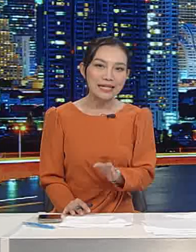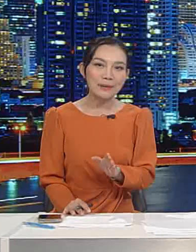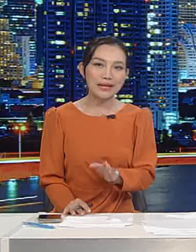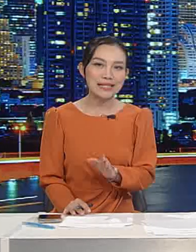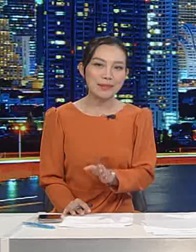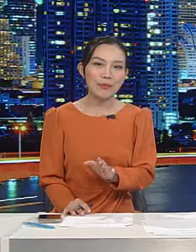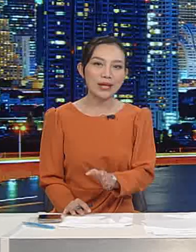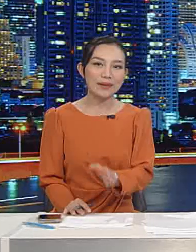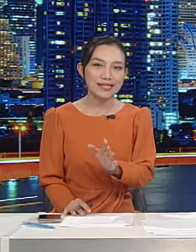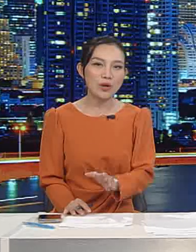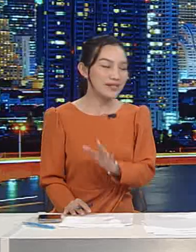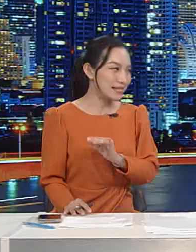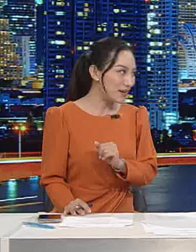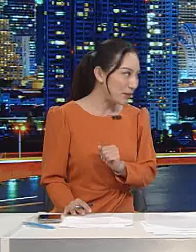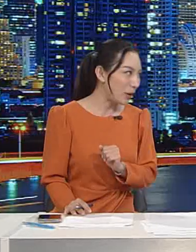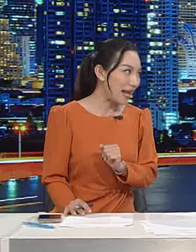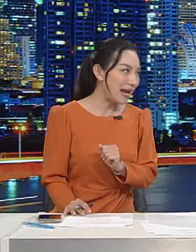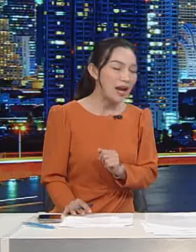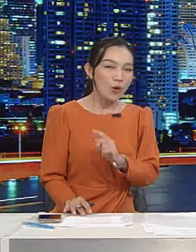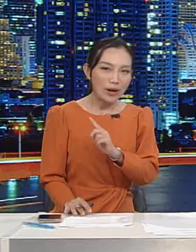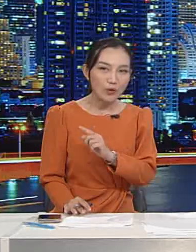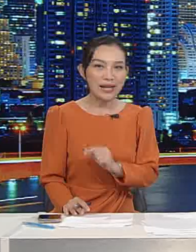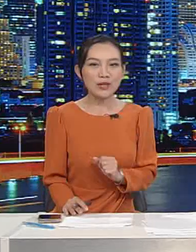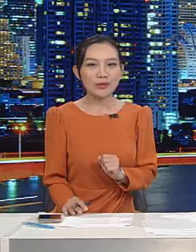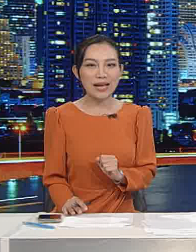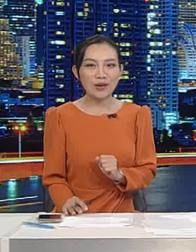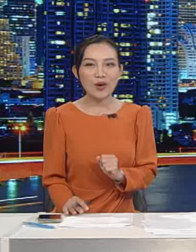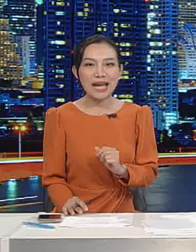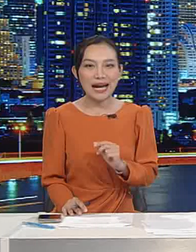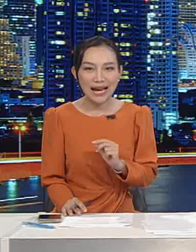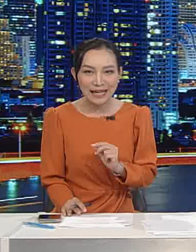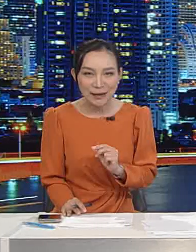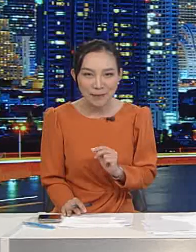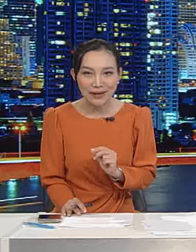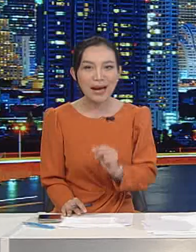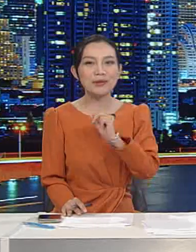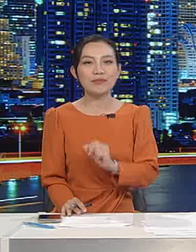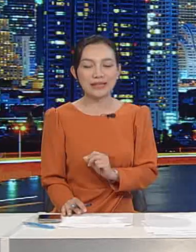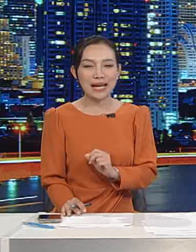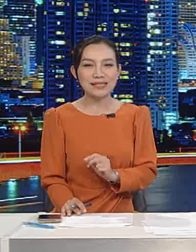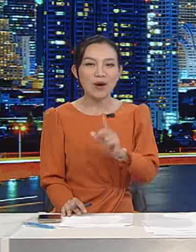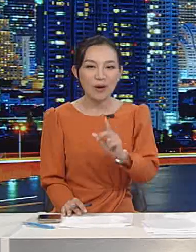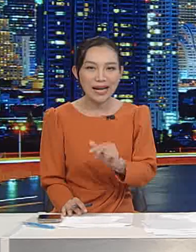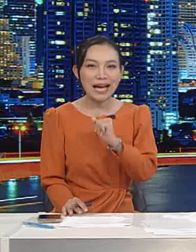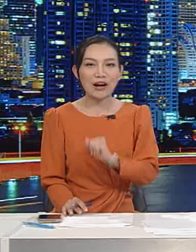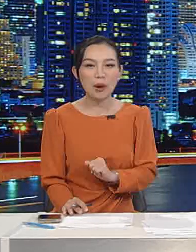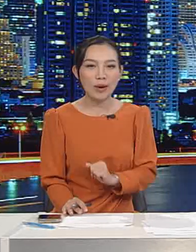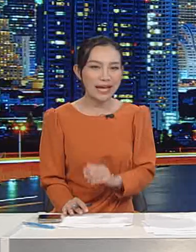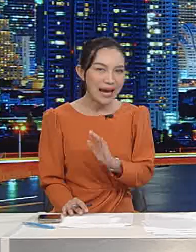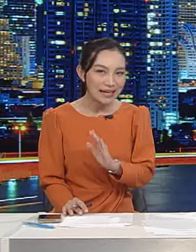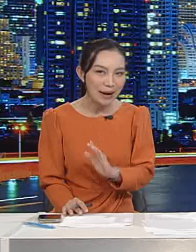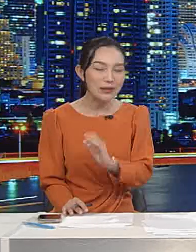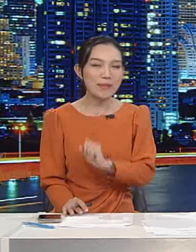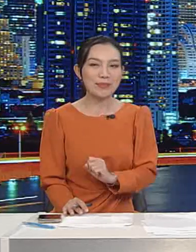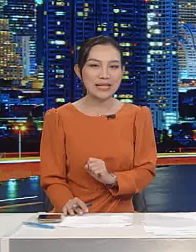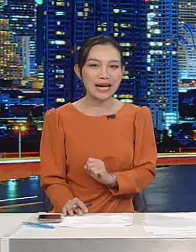กับการเลือกประธานสภาผู้แทนราษฎรเสร็จสิ้นเรียบร้อยแล้ววันบวชนายกเนี่ยก็อยากให้มันราบรื่นเหมือนกันซึ่งหอการค้าก็บอกว่า